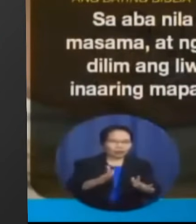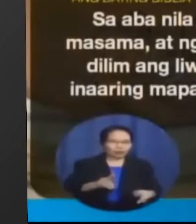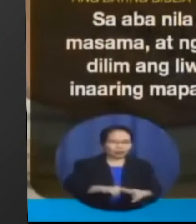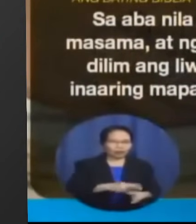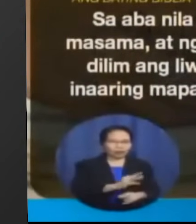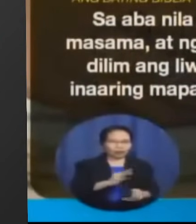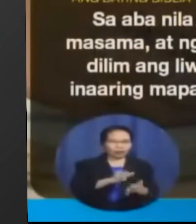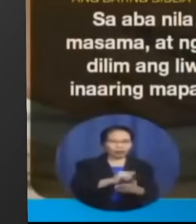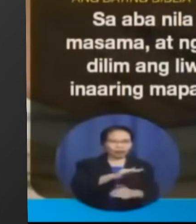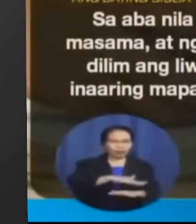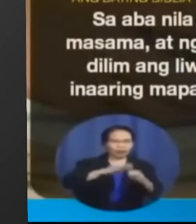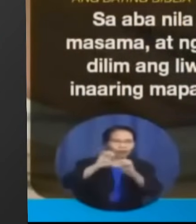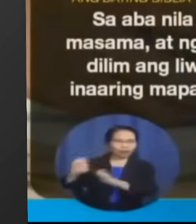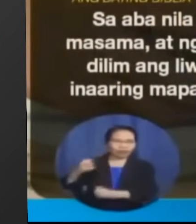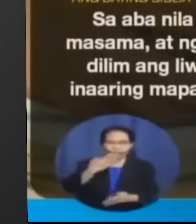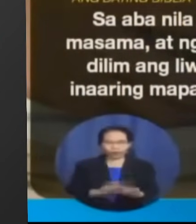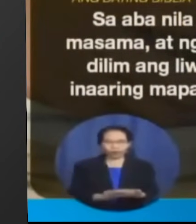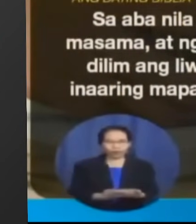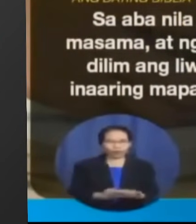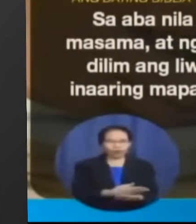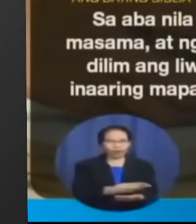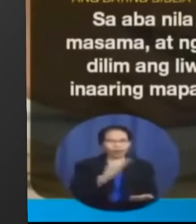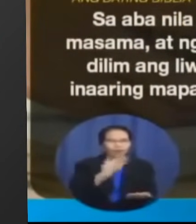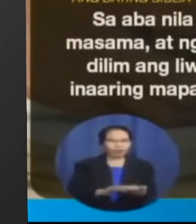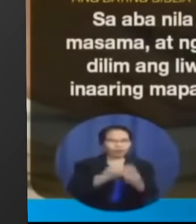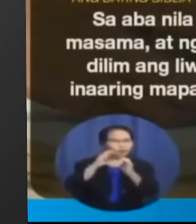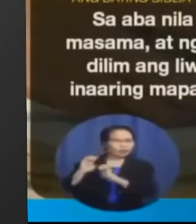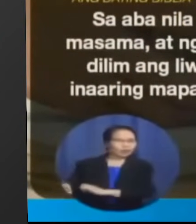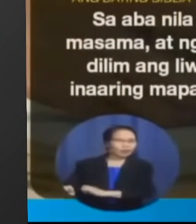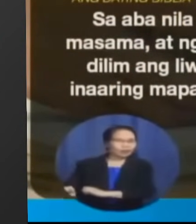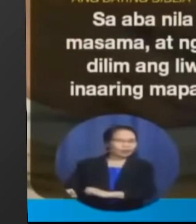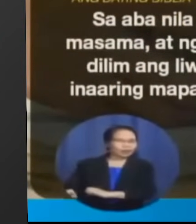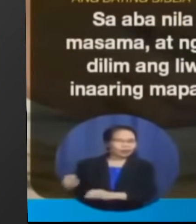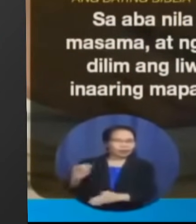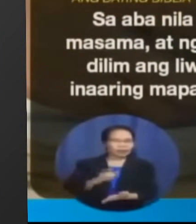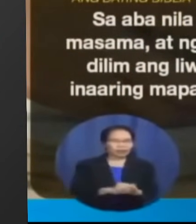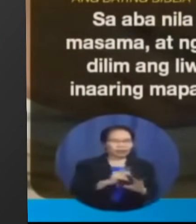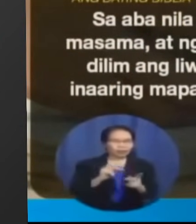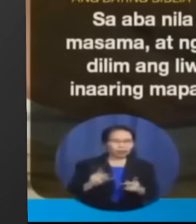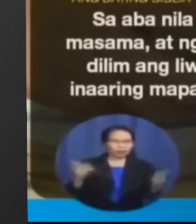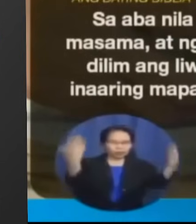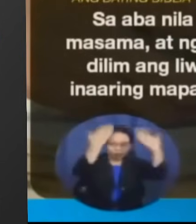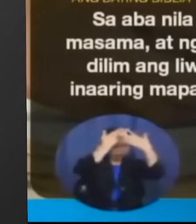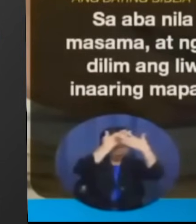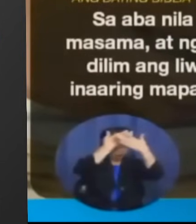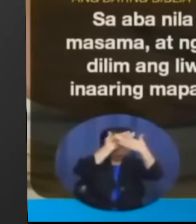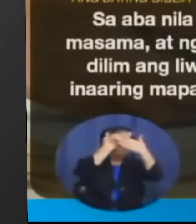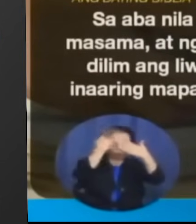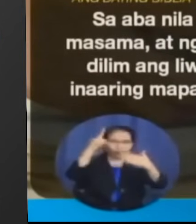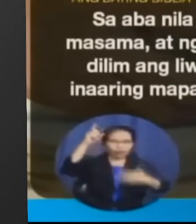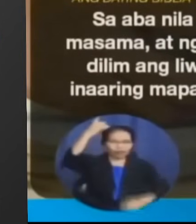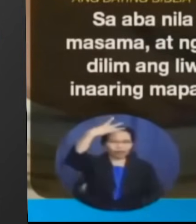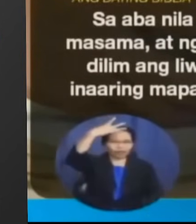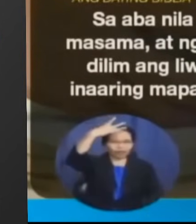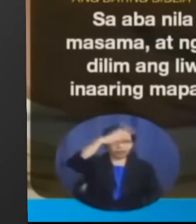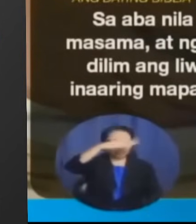Sa aba nila na nagsisitawag ng mabuti ay masama, at ng masama ay mabuti, na inaaring dilim